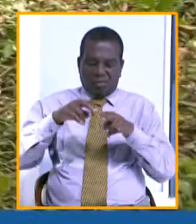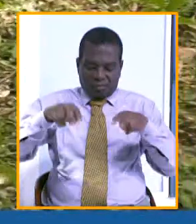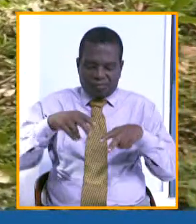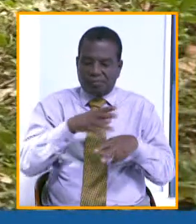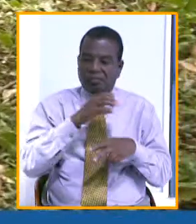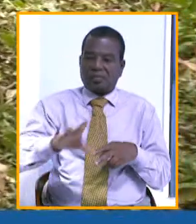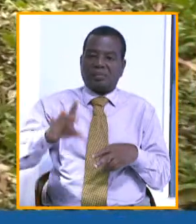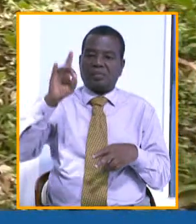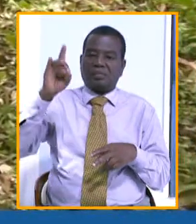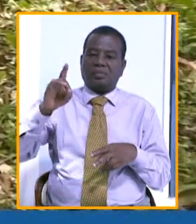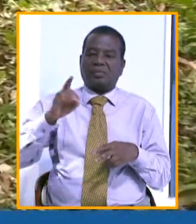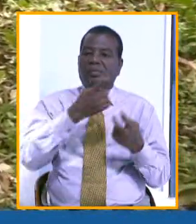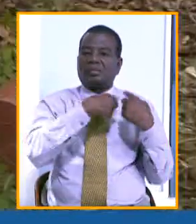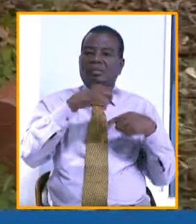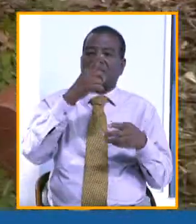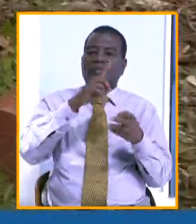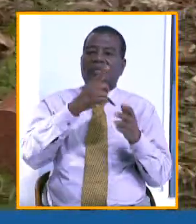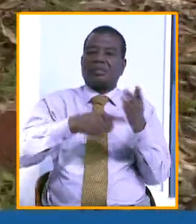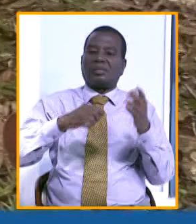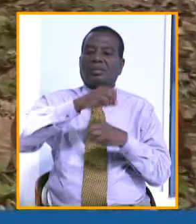a découverte depuis quelques années.